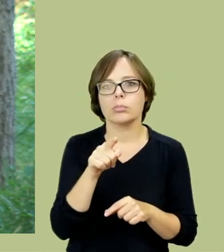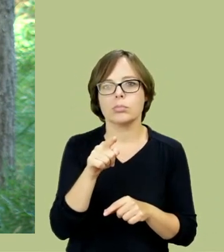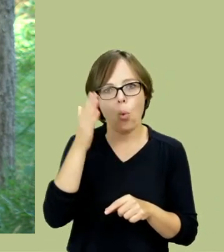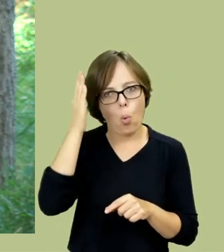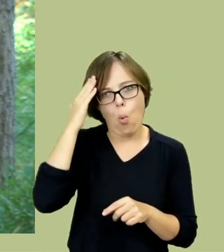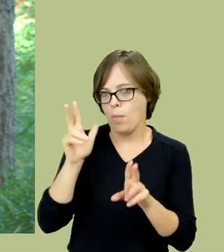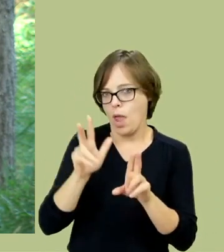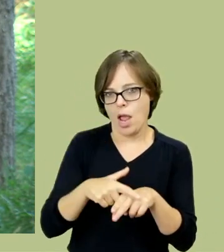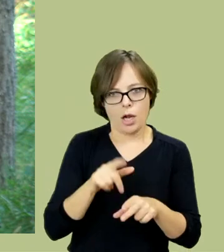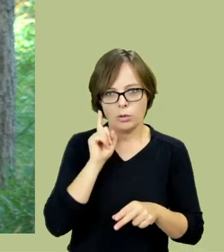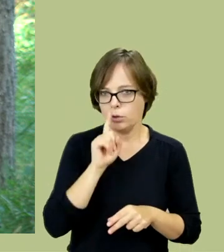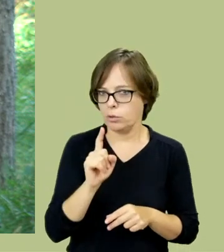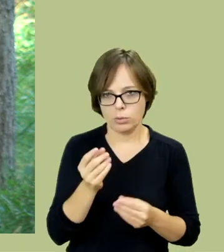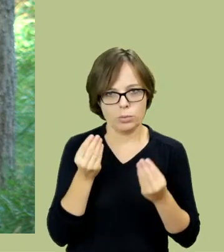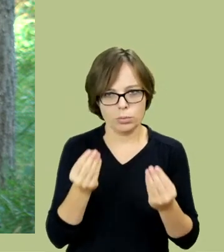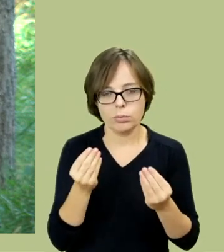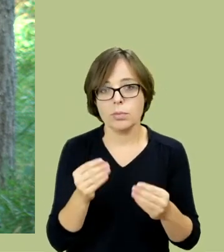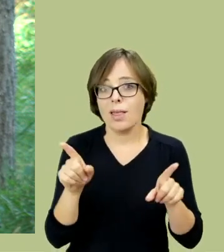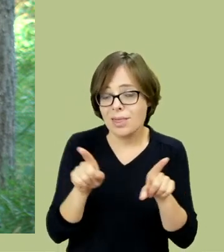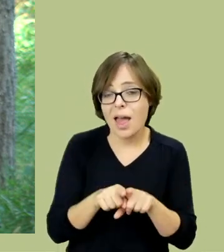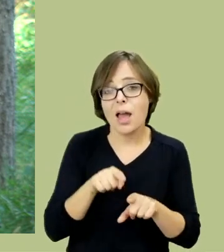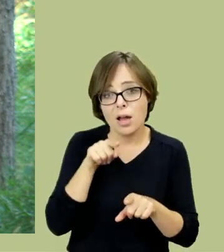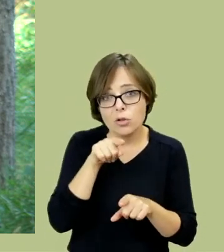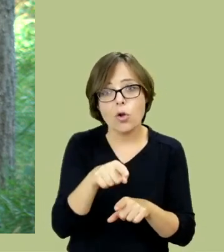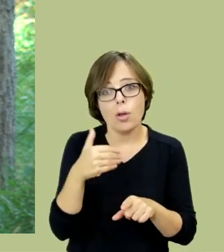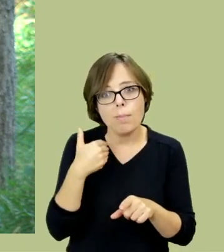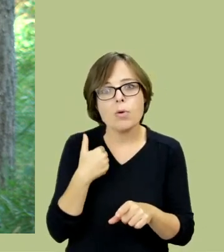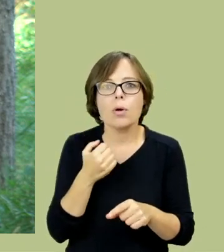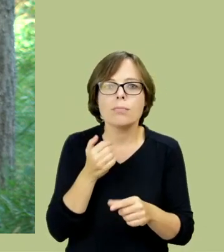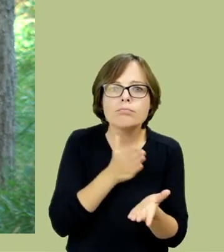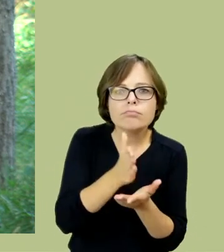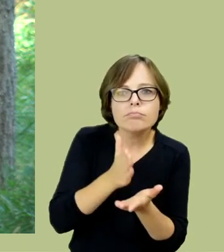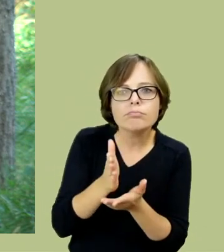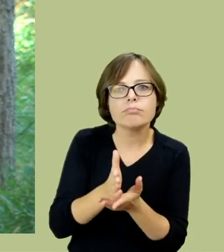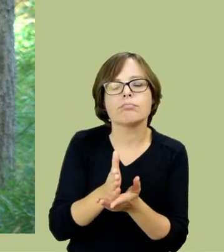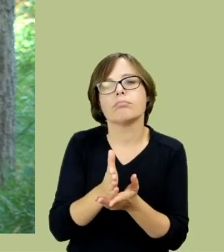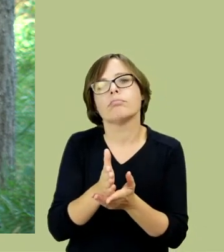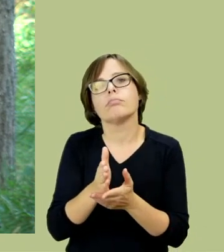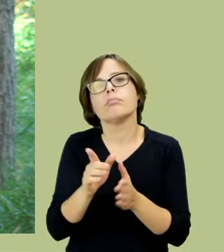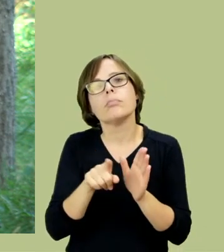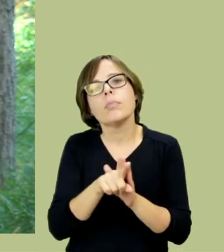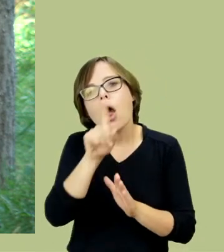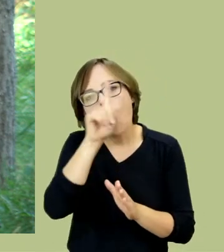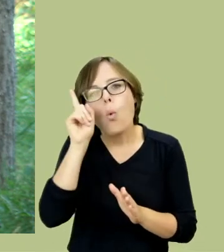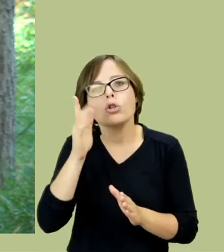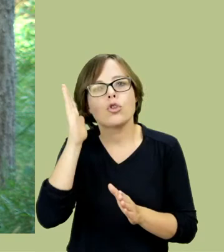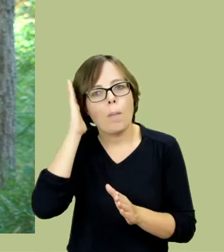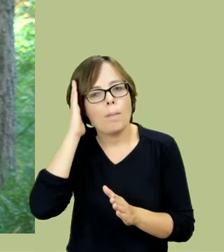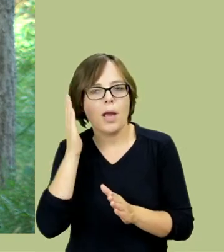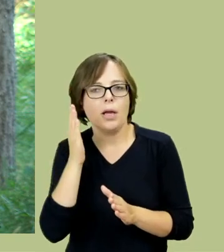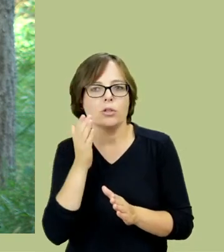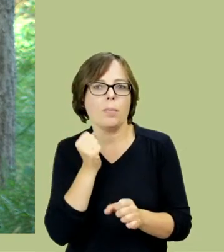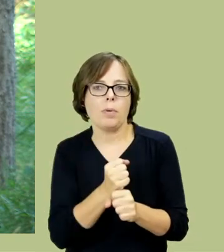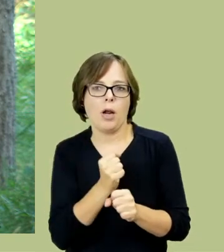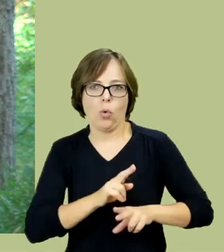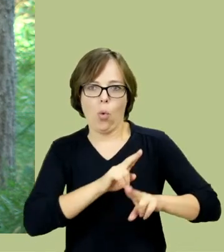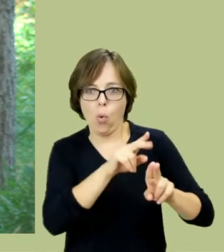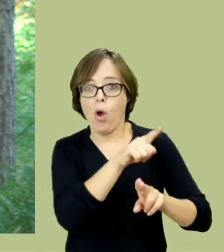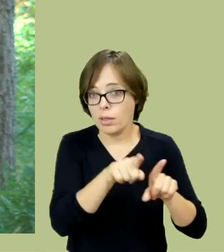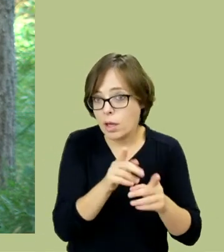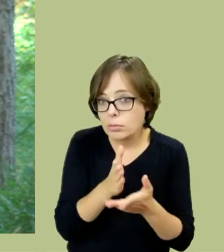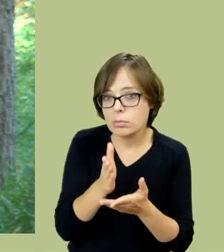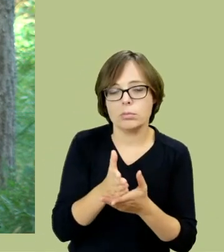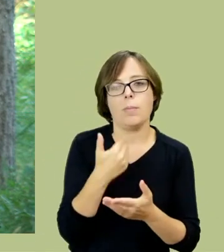zresztą również wykonywała pewne prace społeczne wobec ludzi, którzy mieszkali na jej folwarku, leczyła,